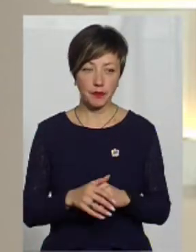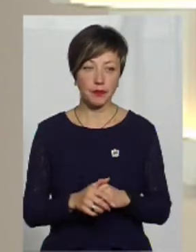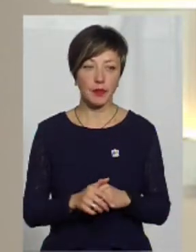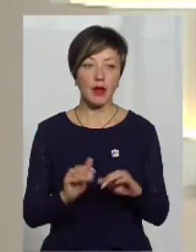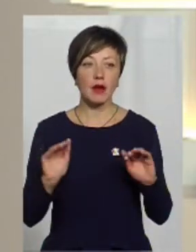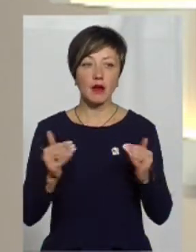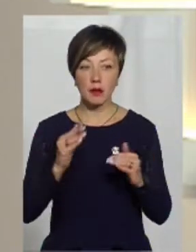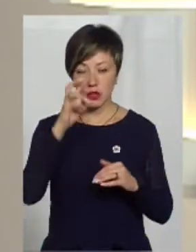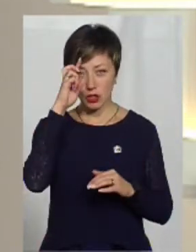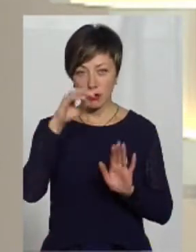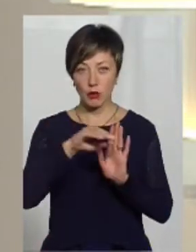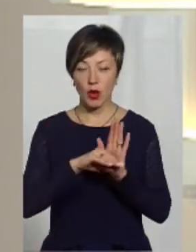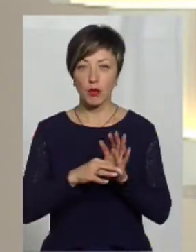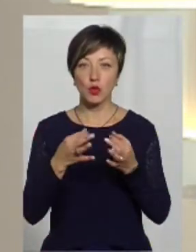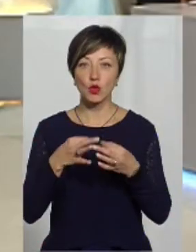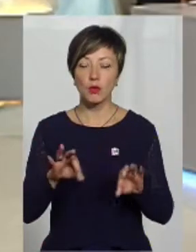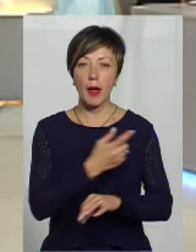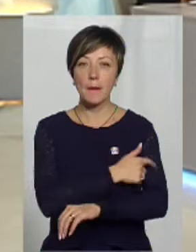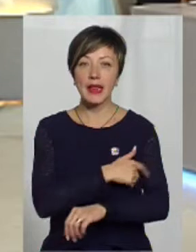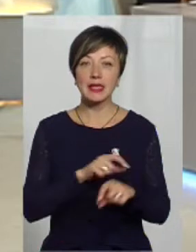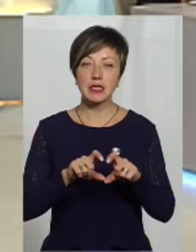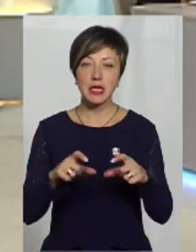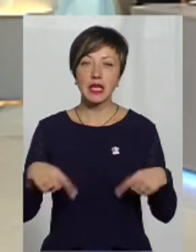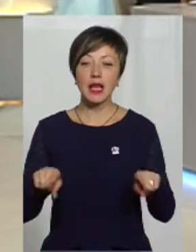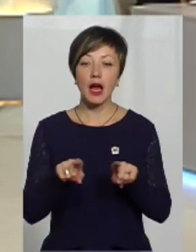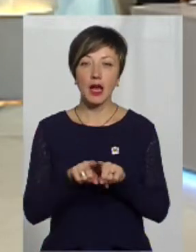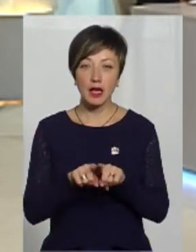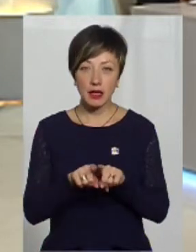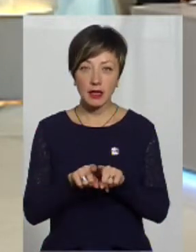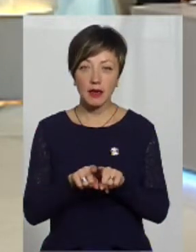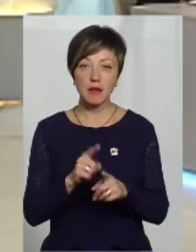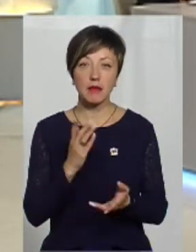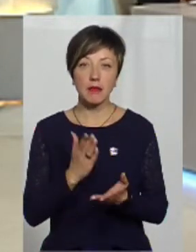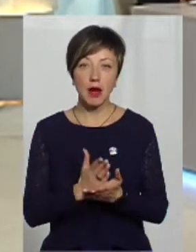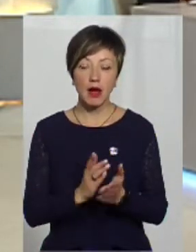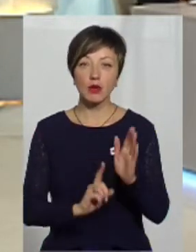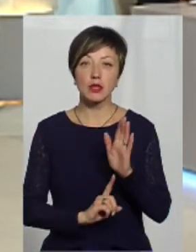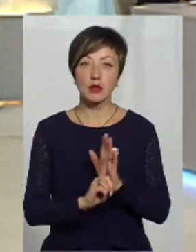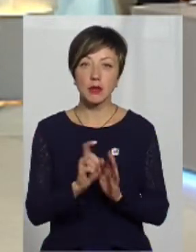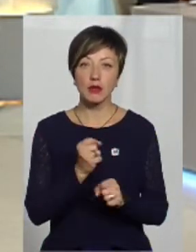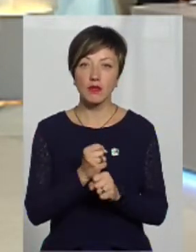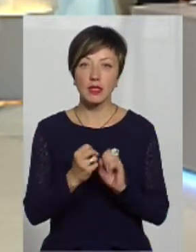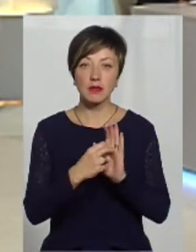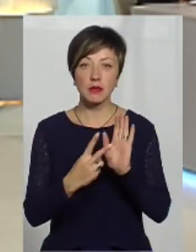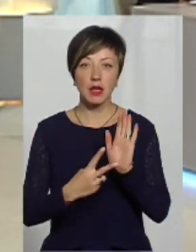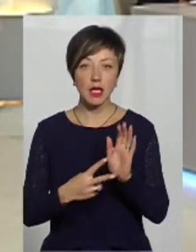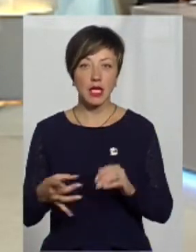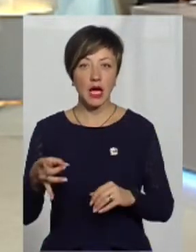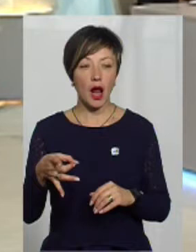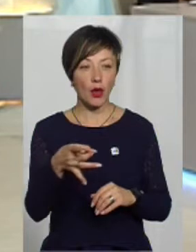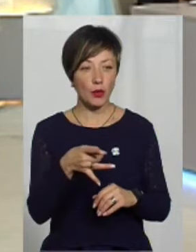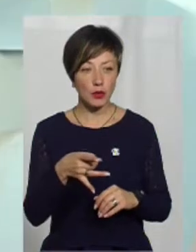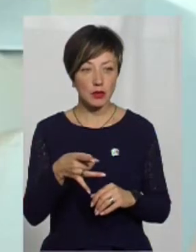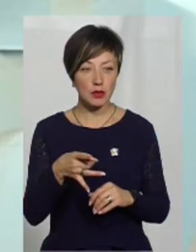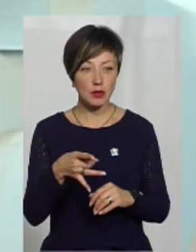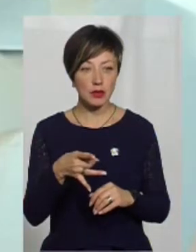в рамках державної програми «Доступна медицина». Такі амбулаторії мають запрацювати в 17 районах, так?